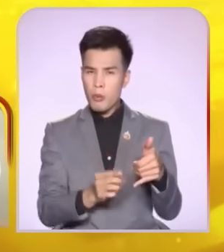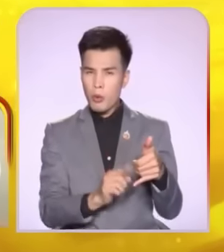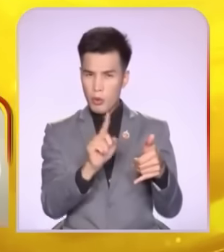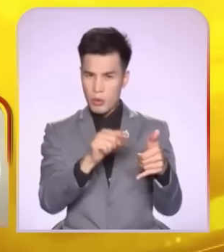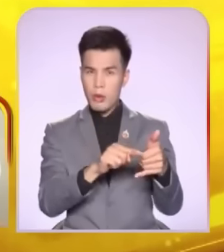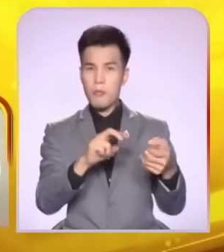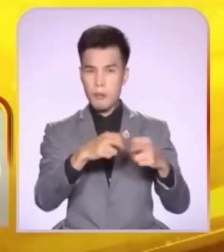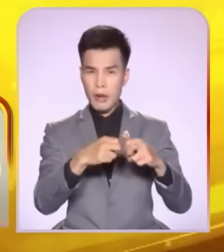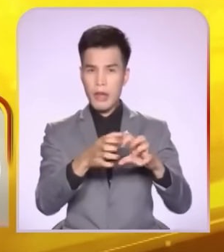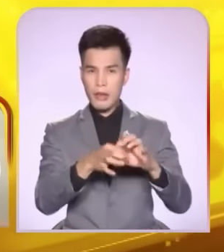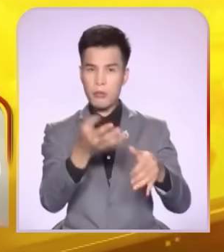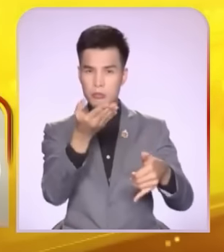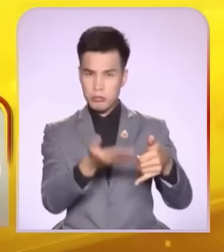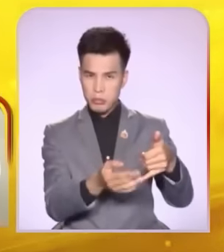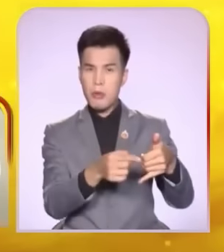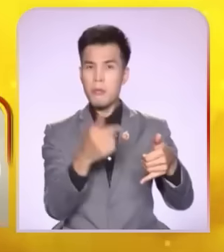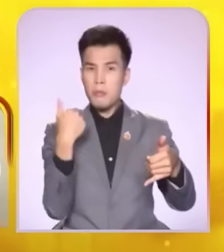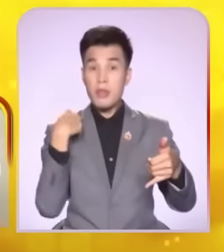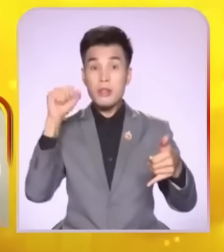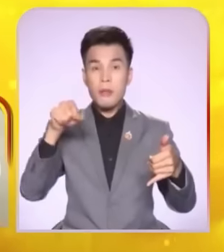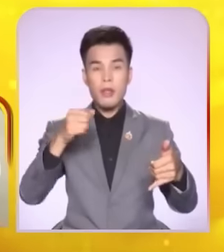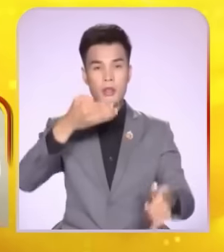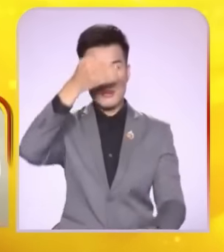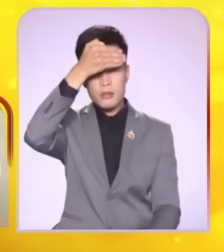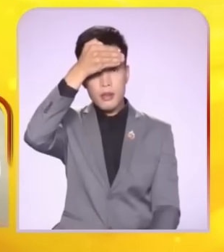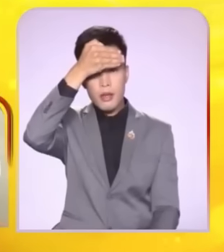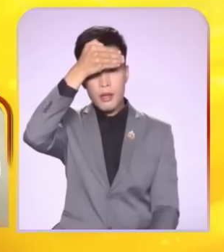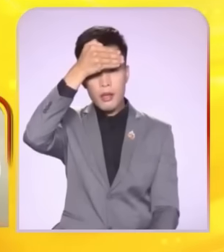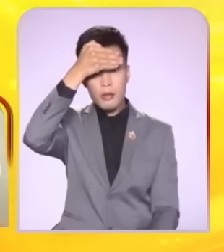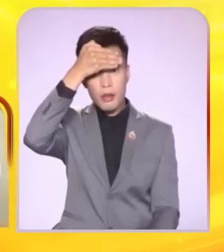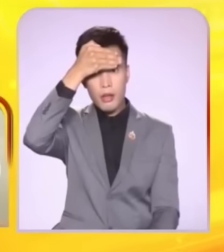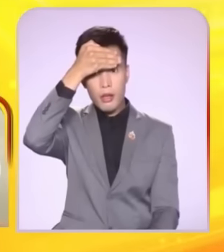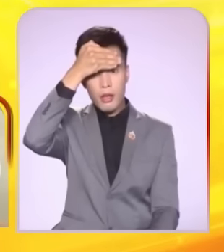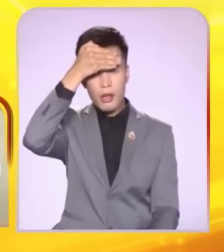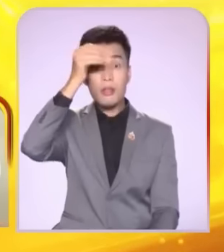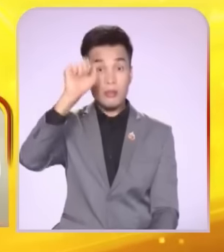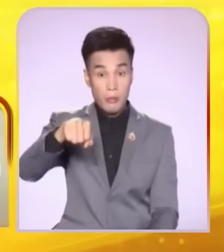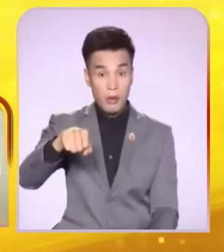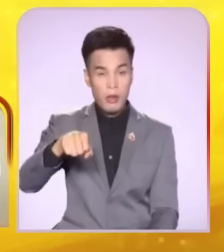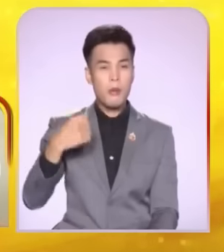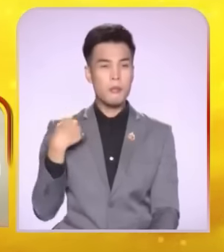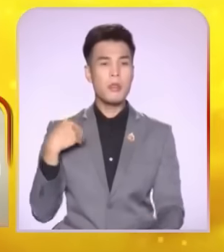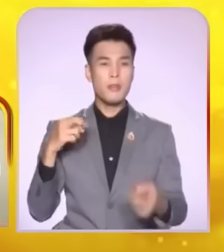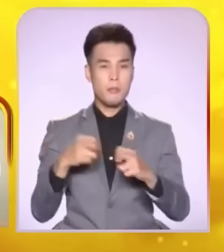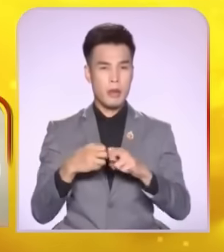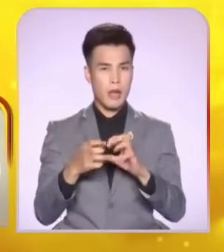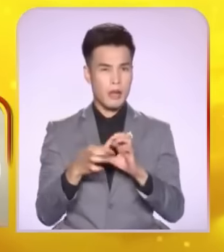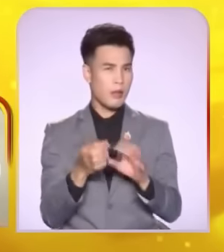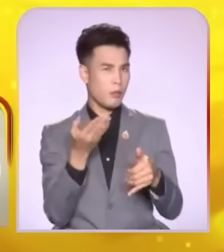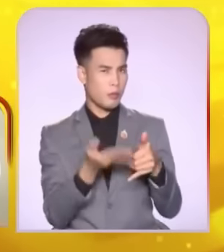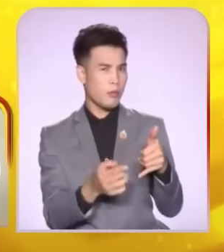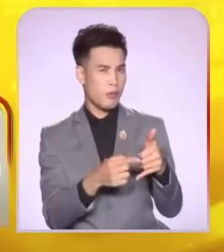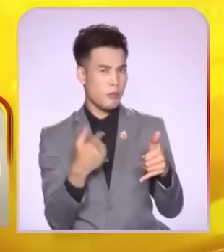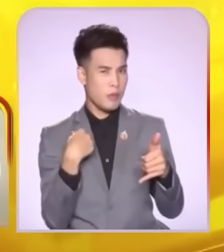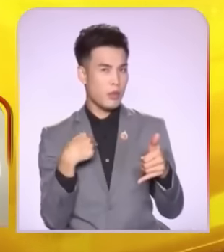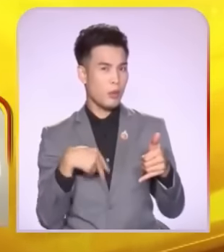อาจจะมีปัญหาเรื่องคุณสมบัติใช่หรือไม่ก็คือคุณชาดาไทยเศษครับนะฮะที่อาจจะมีปัญหาเรื่องของคุณสมบัติก็จะต้อง